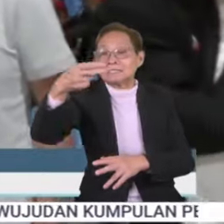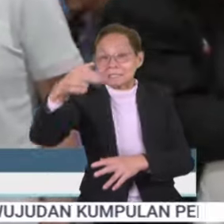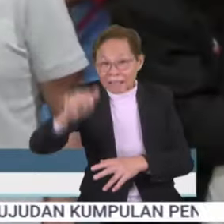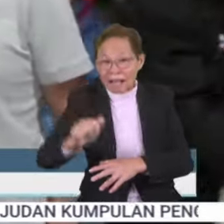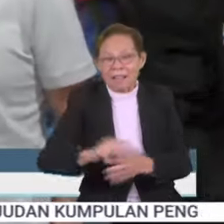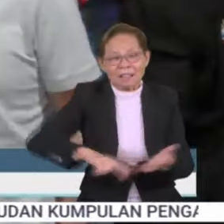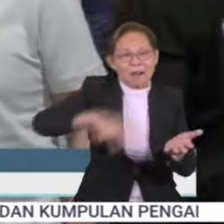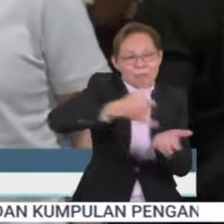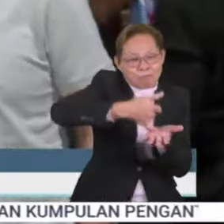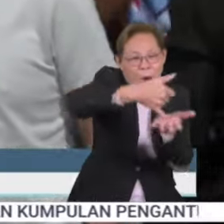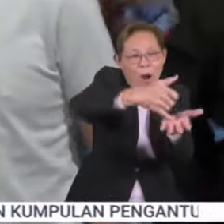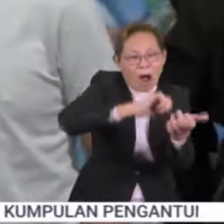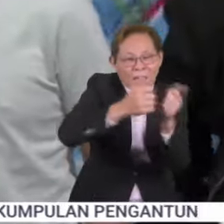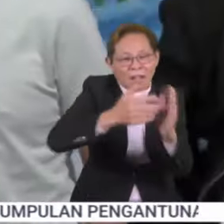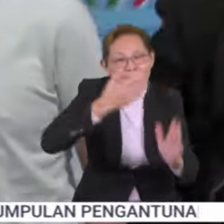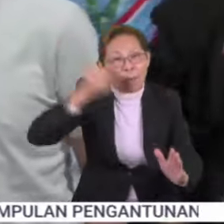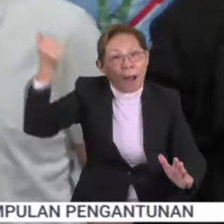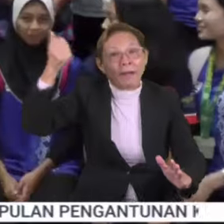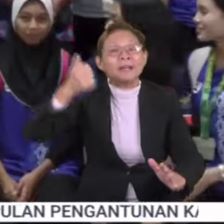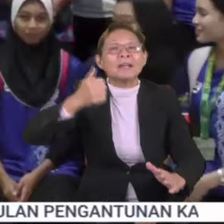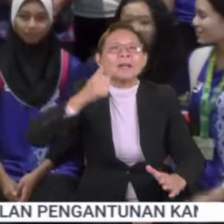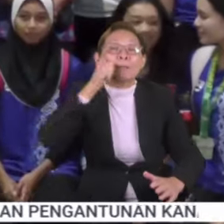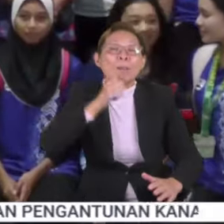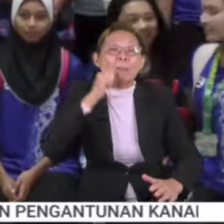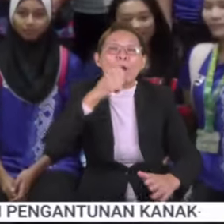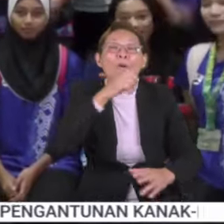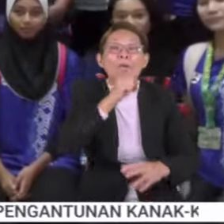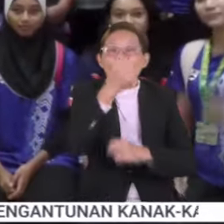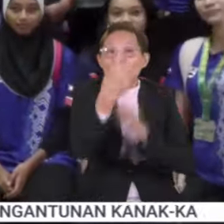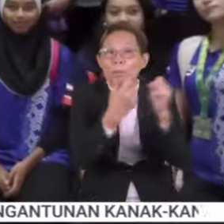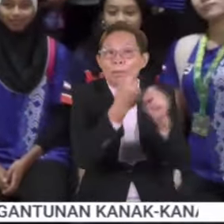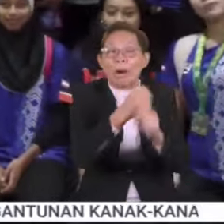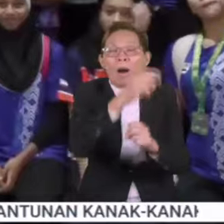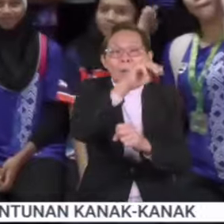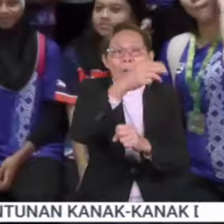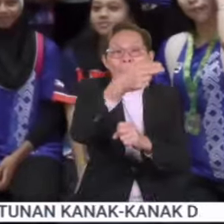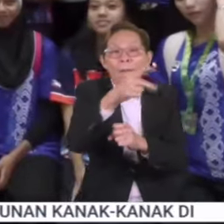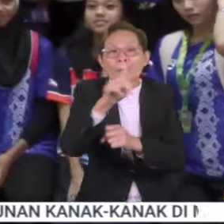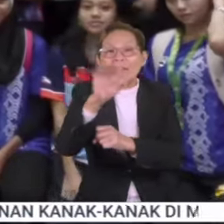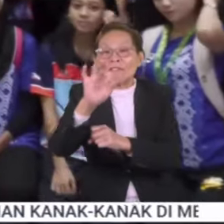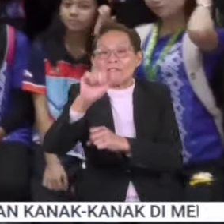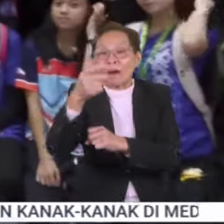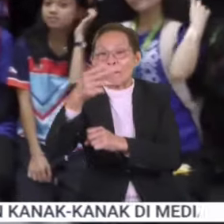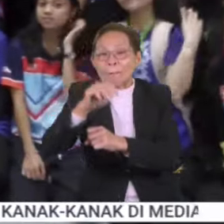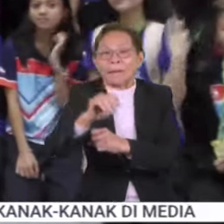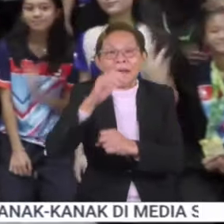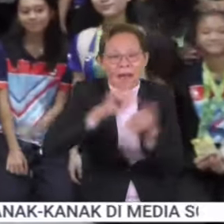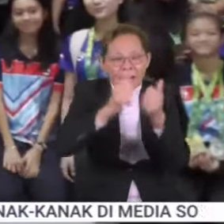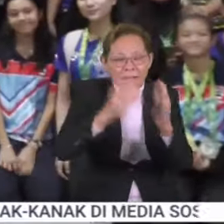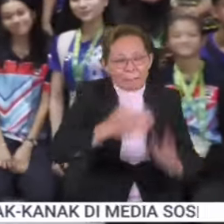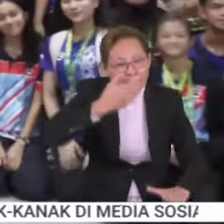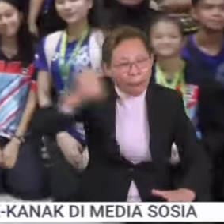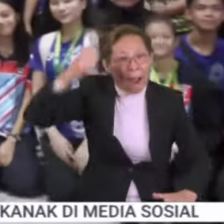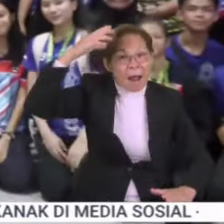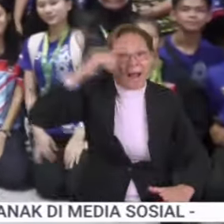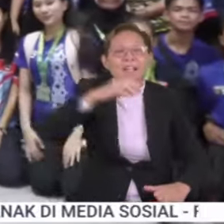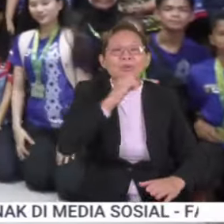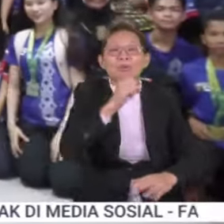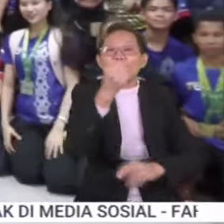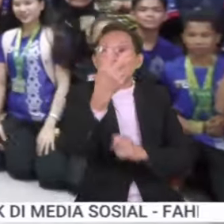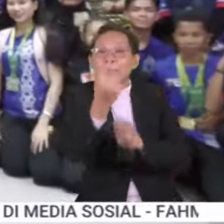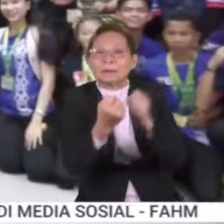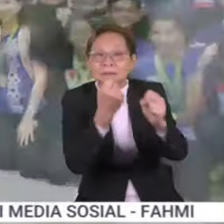Jamaluddin dinobat atlet terbaik perempuan 12 tahun manakala muhammadadil Fahmi Bahri sebagai atlet terbaik lelaki